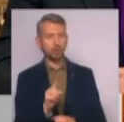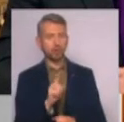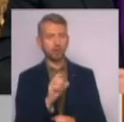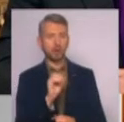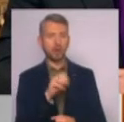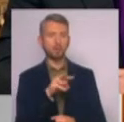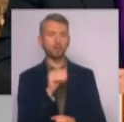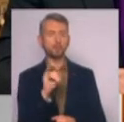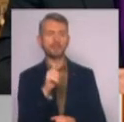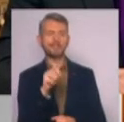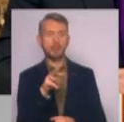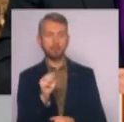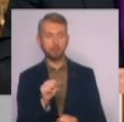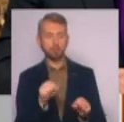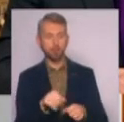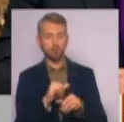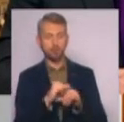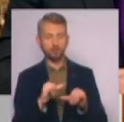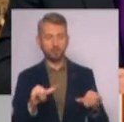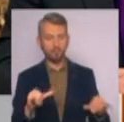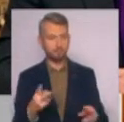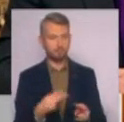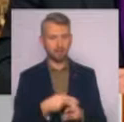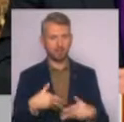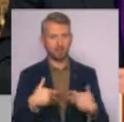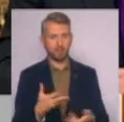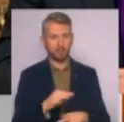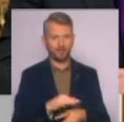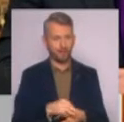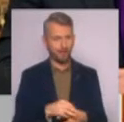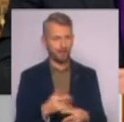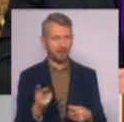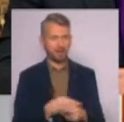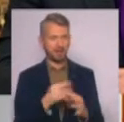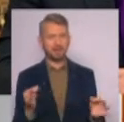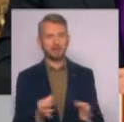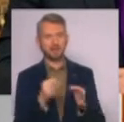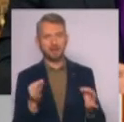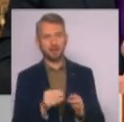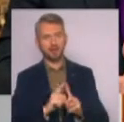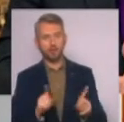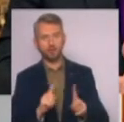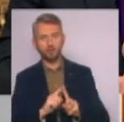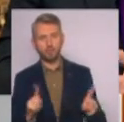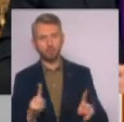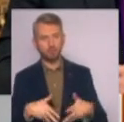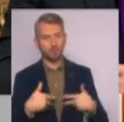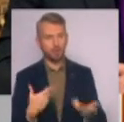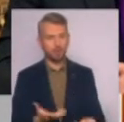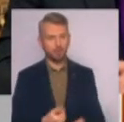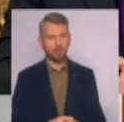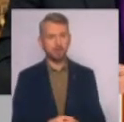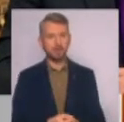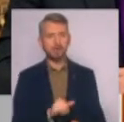емфізема може розвиватися так безсимптомно, без ніяких особливих проявів